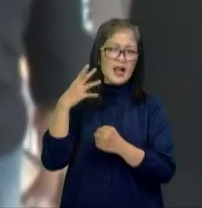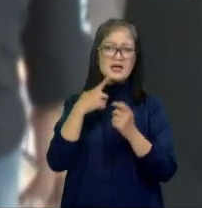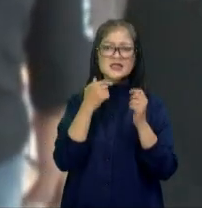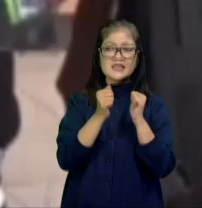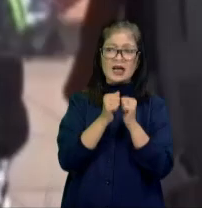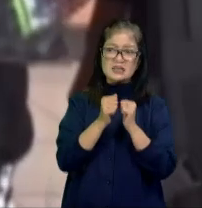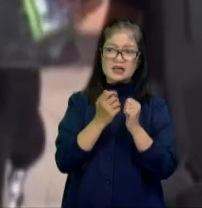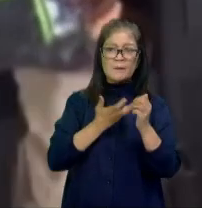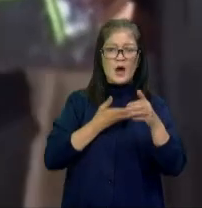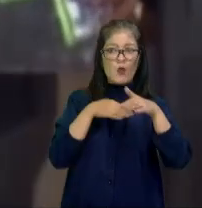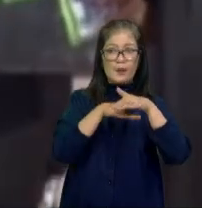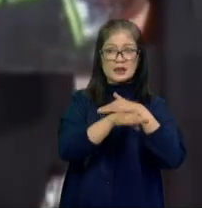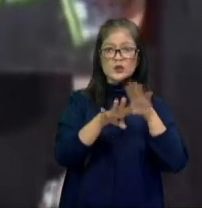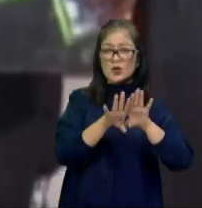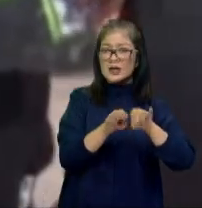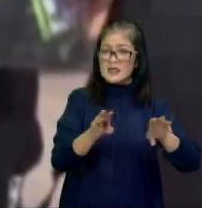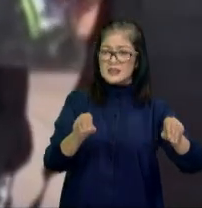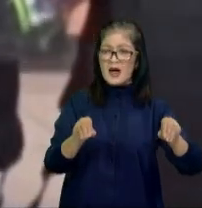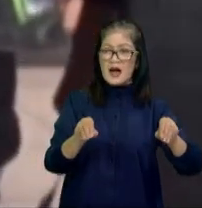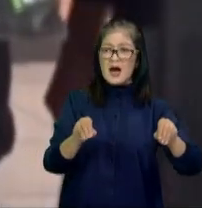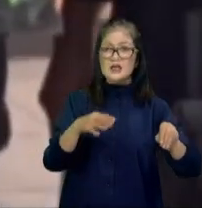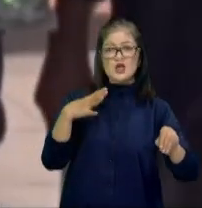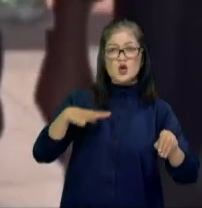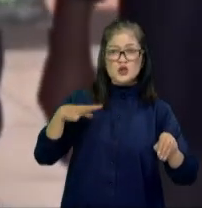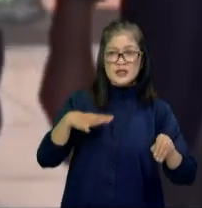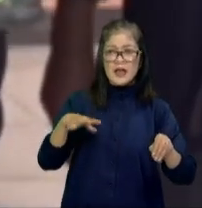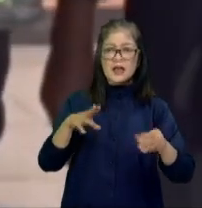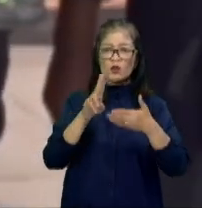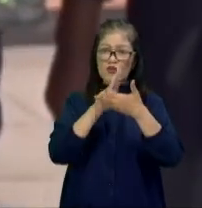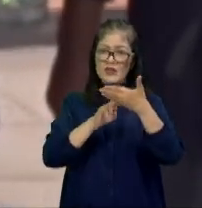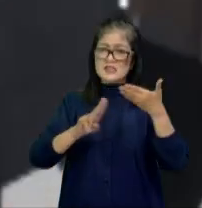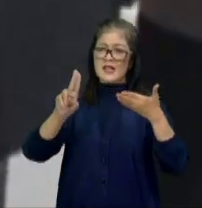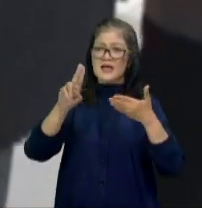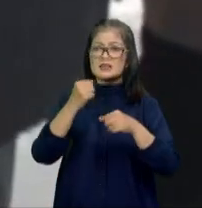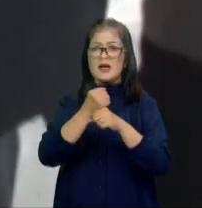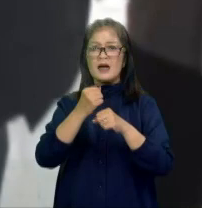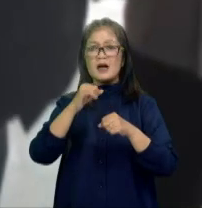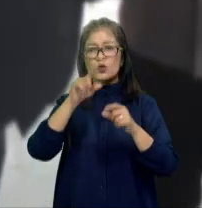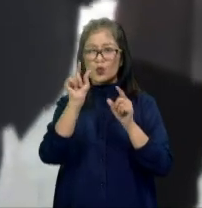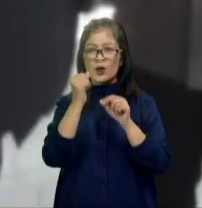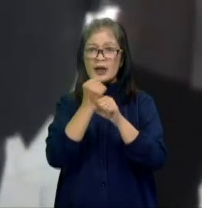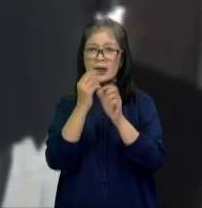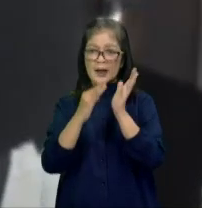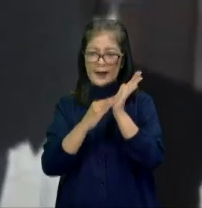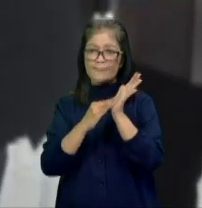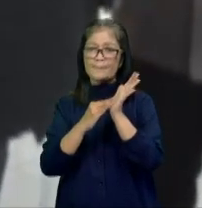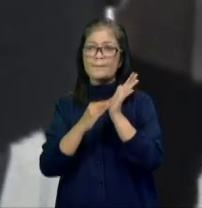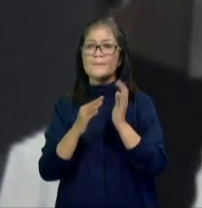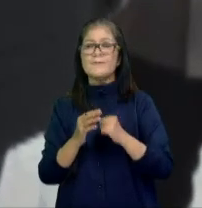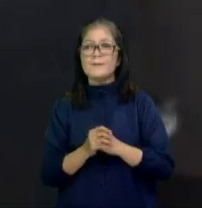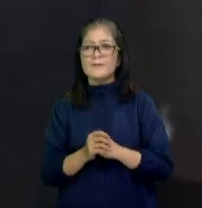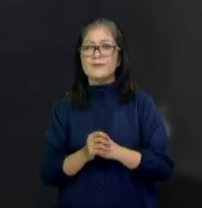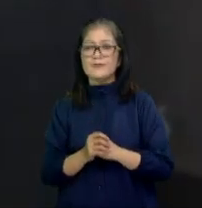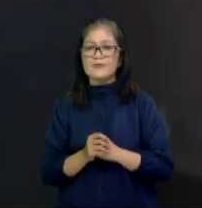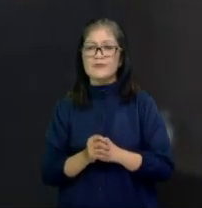bekerja menjadi dosen di Universitas Gadjah Mada, Yogyakarta. Kepada pelaku, korban menyerahkan uang sebesar lebih dari 1 miliar